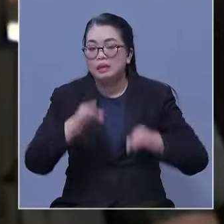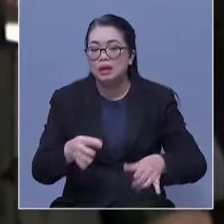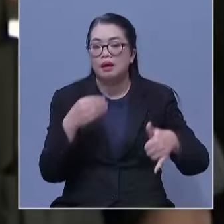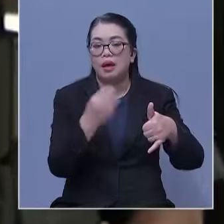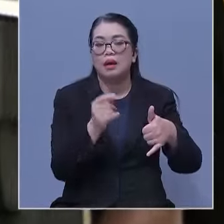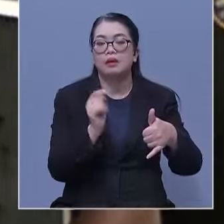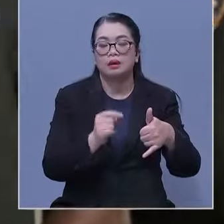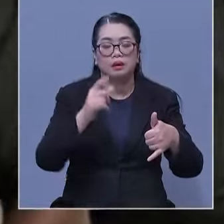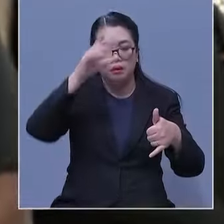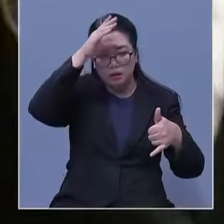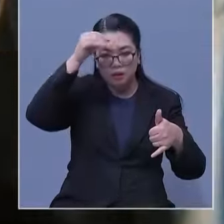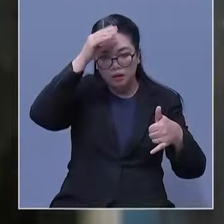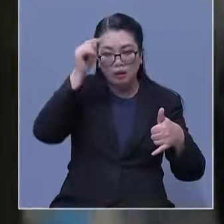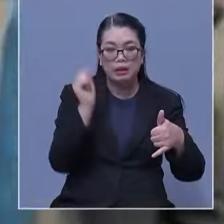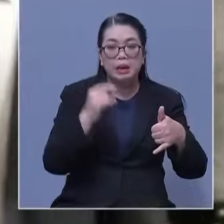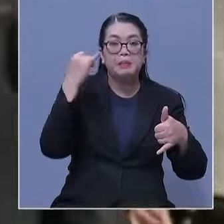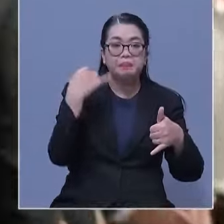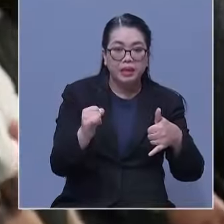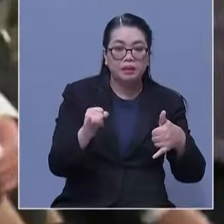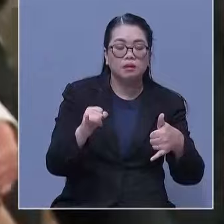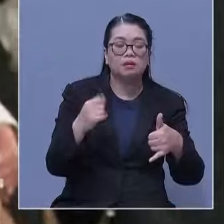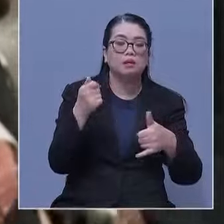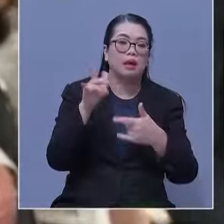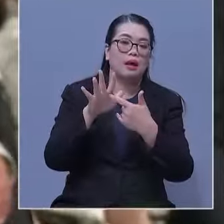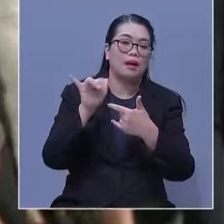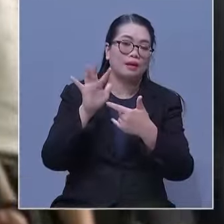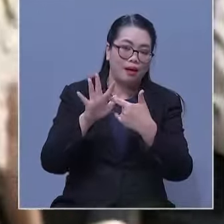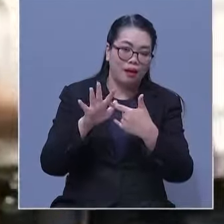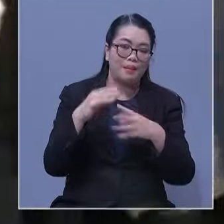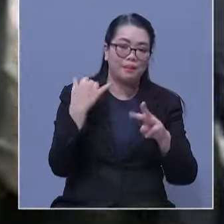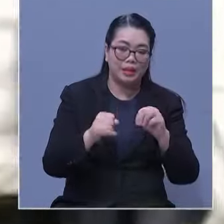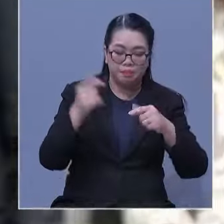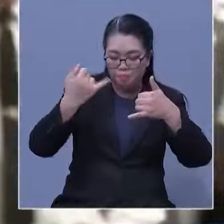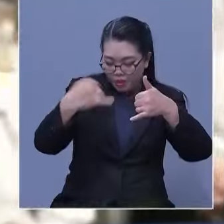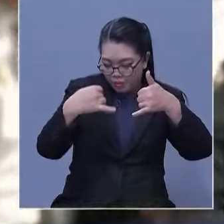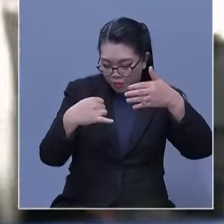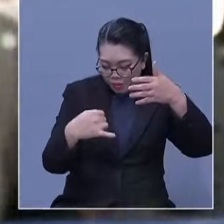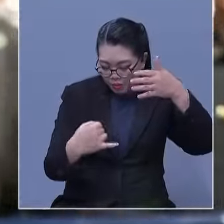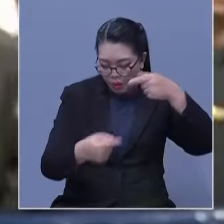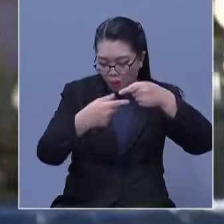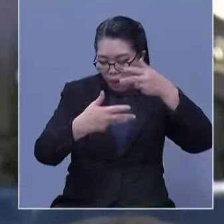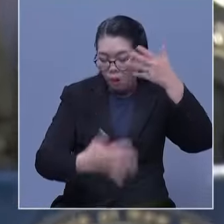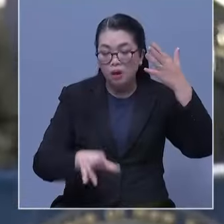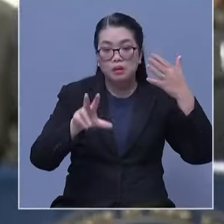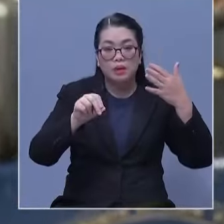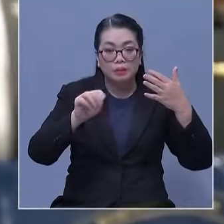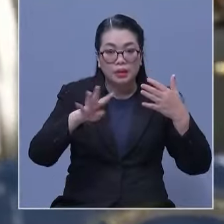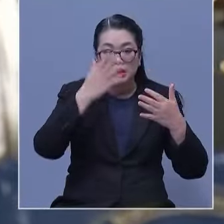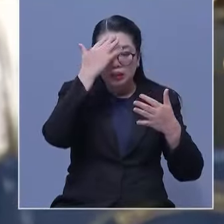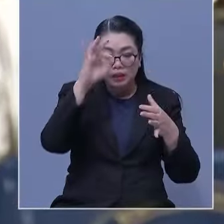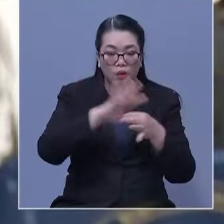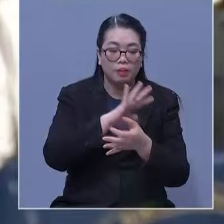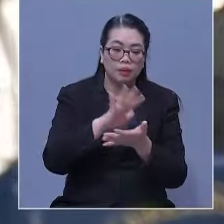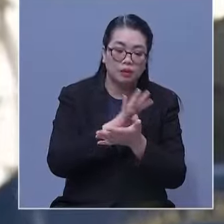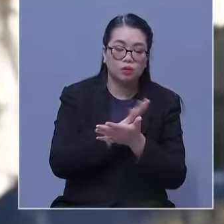ให้อดีตประธานาธิบดีโดนัลด์ทรัมป์มีความผิดทางอาญา34กระทงตามที่อัยการยื่นฟ้องในคดีปลอมแปลงหลักฐานท